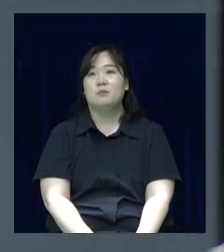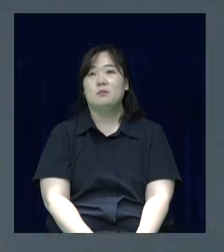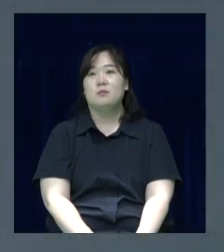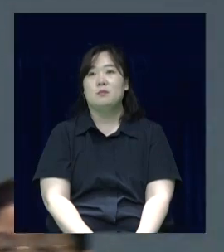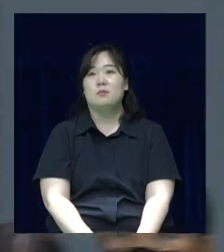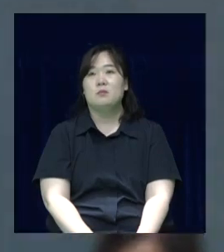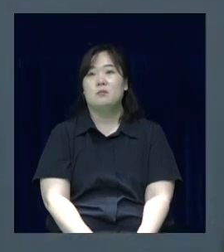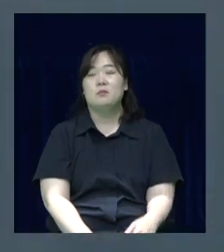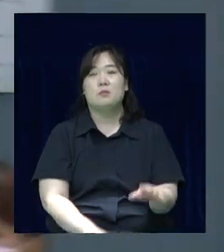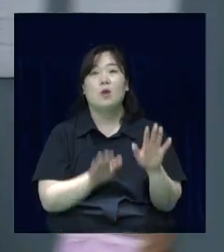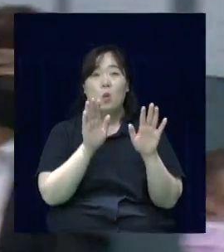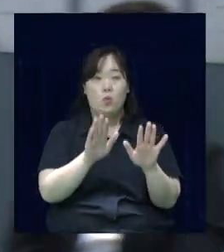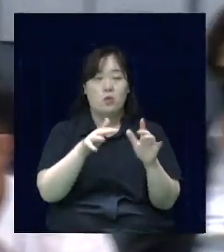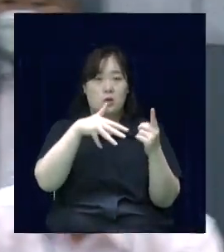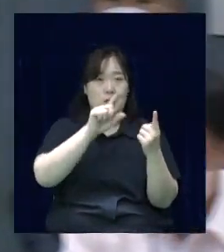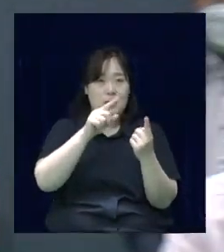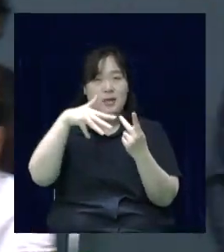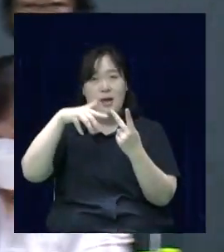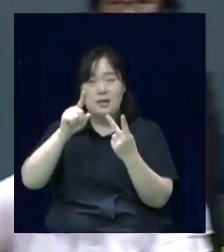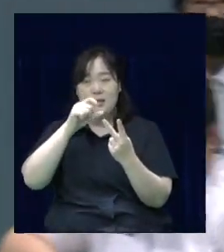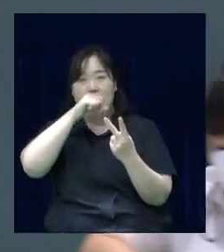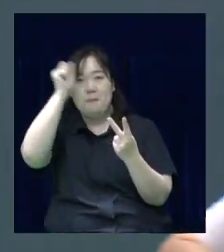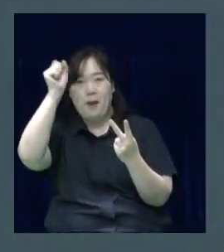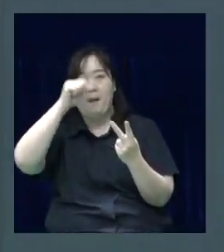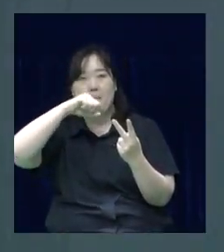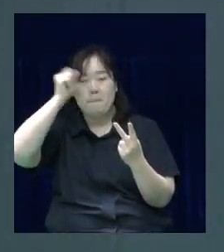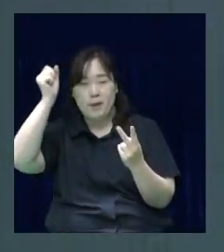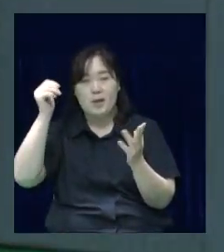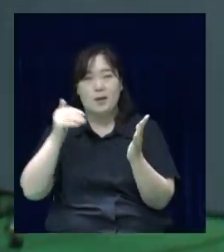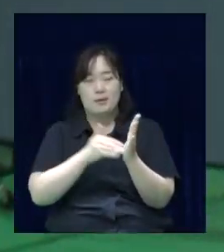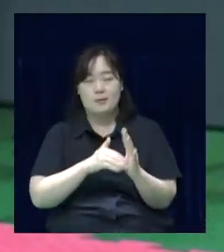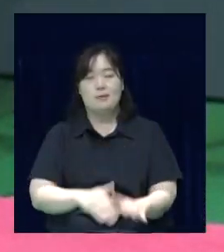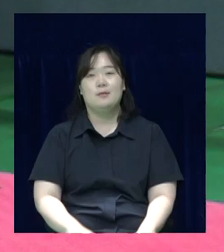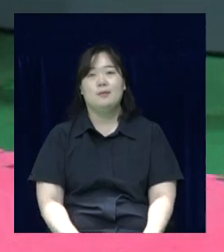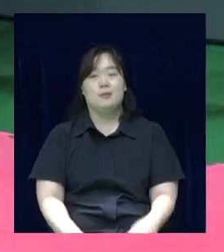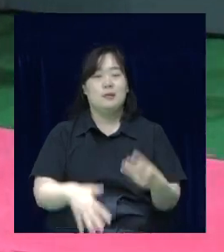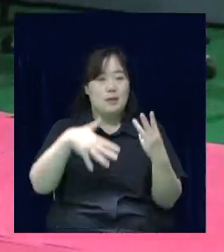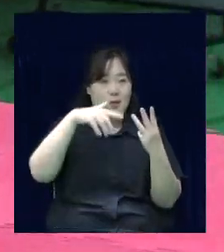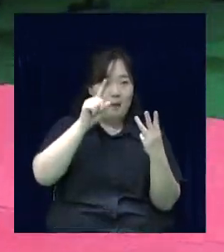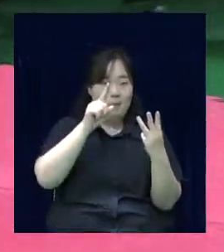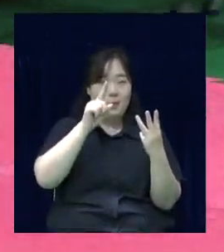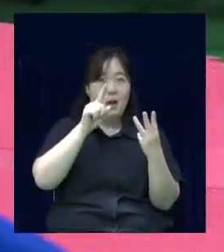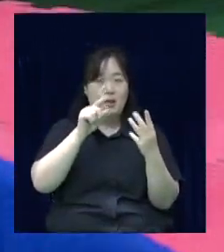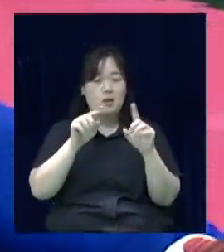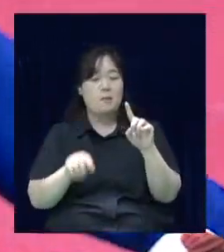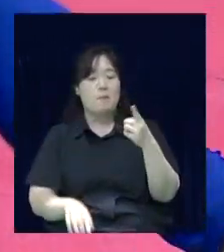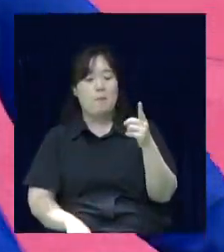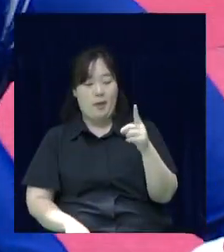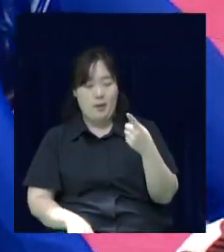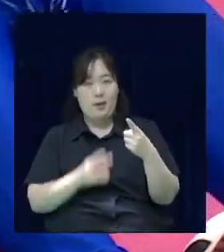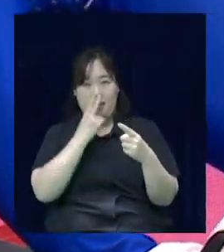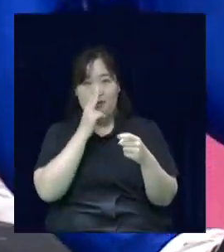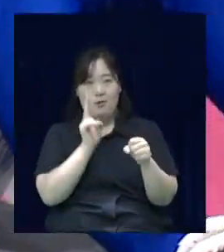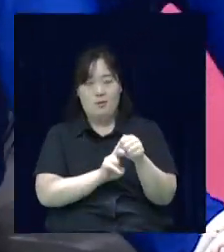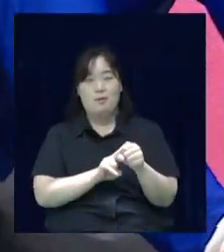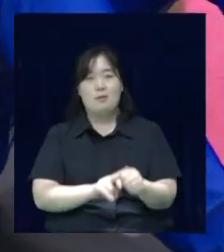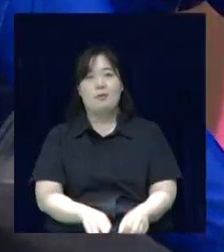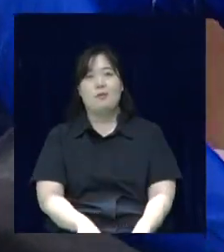오늘 1차, 2차 모두 성공을 시키고 있는 조은호 선수. 3차 시도는 100kg이고요.